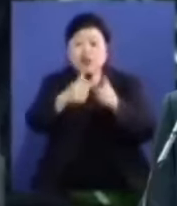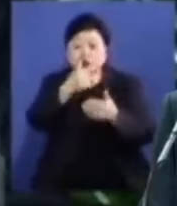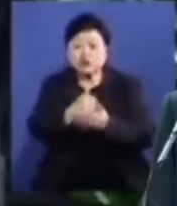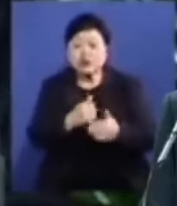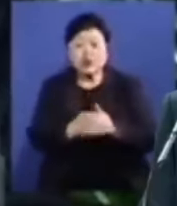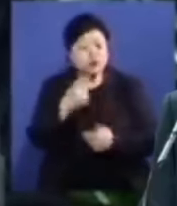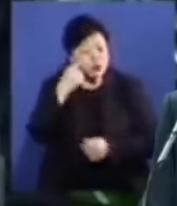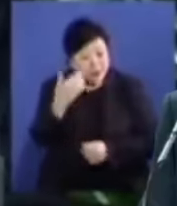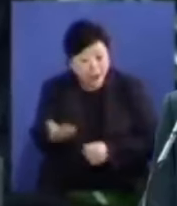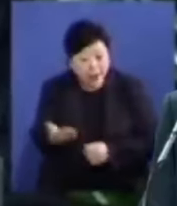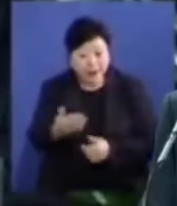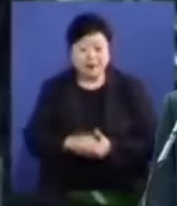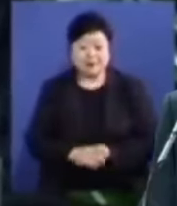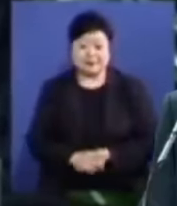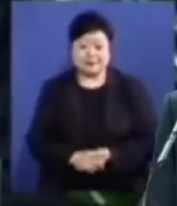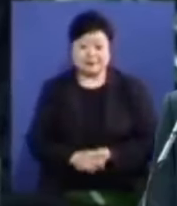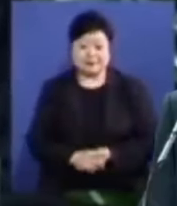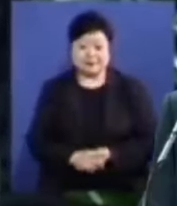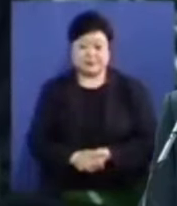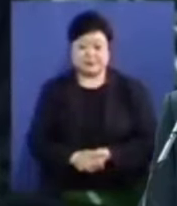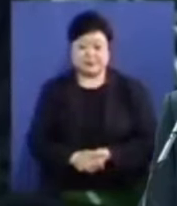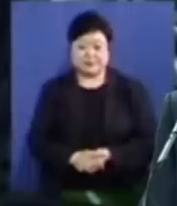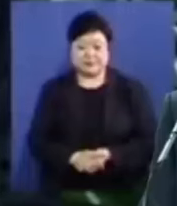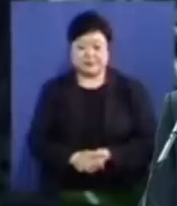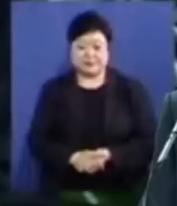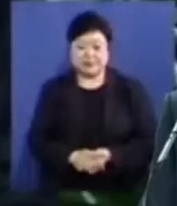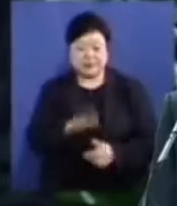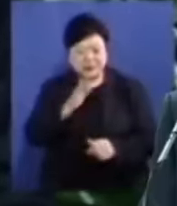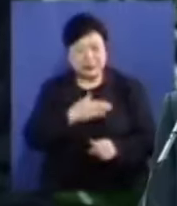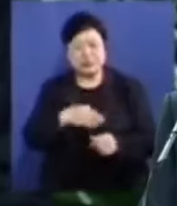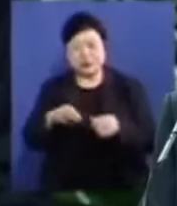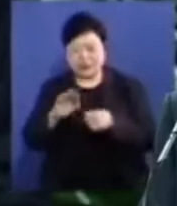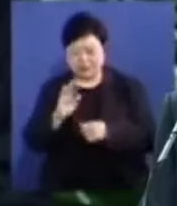때문입니까? 대기 안 되면 조상 탓하지요.